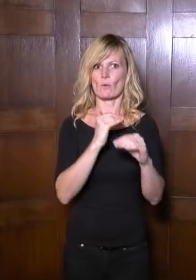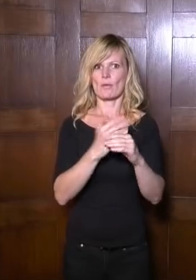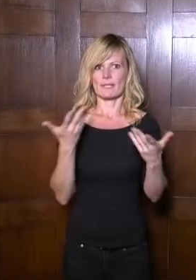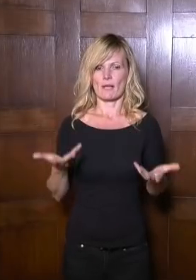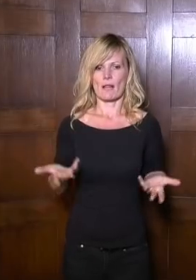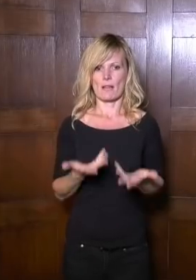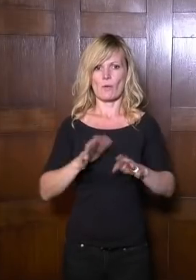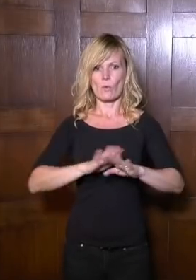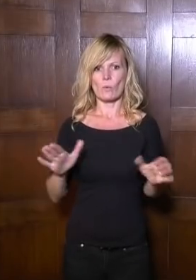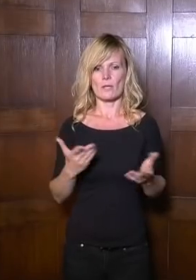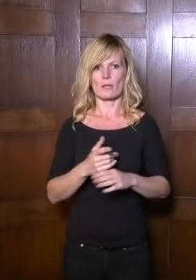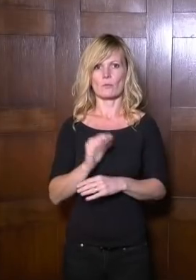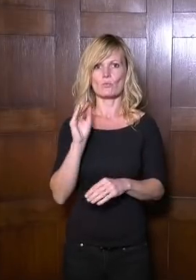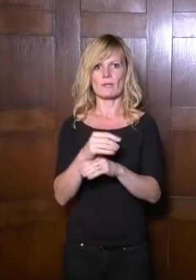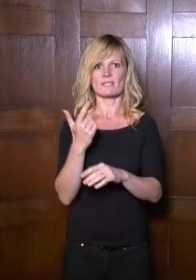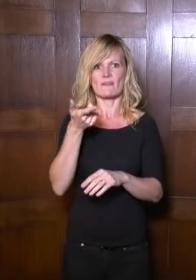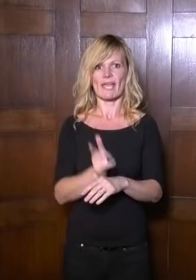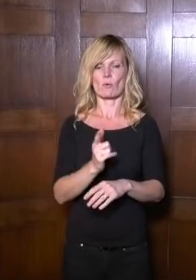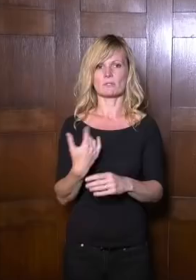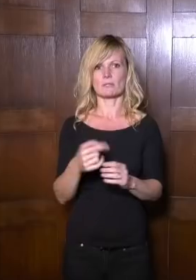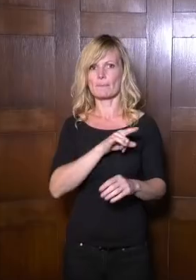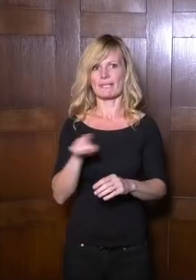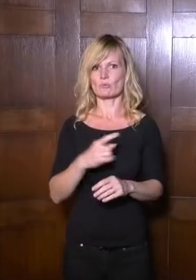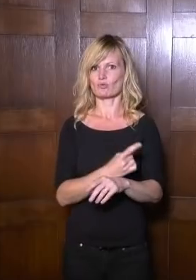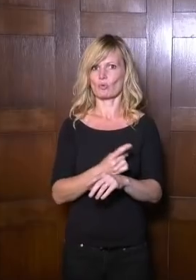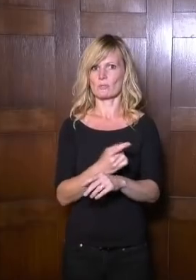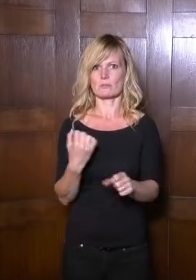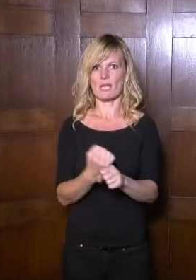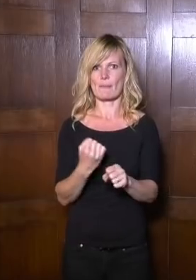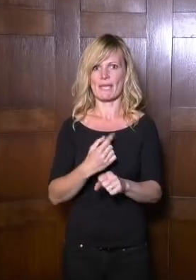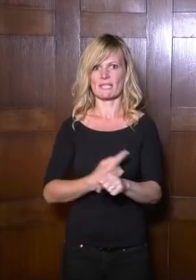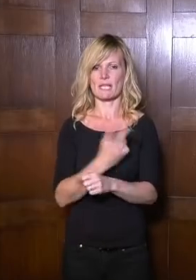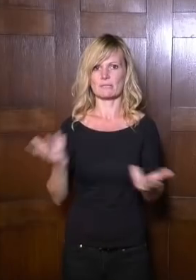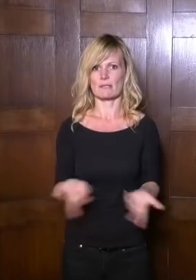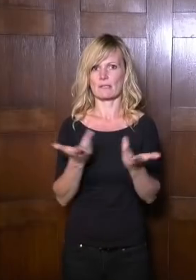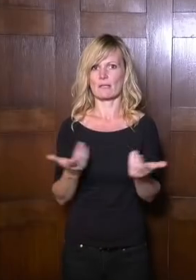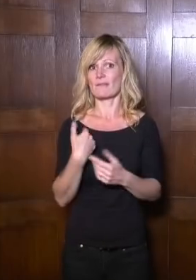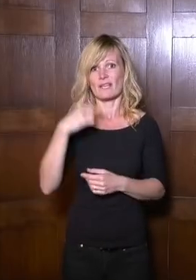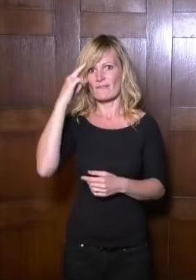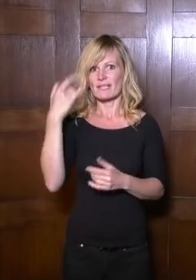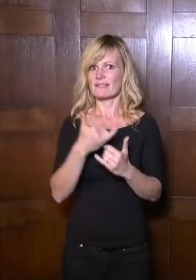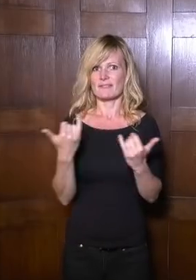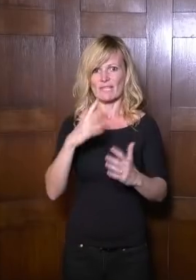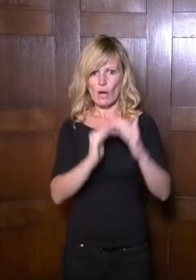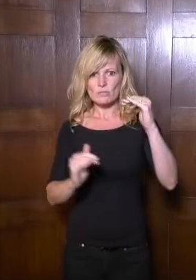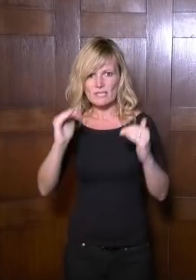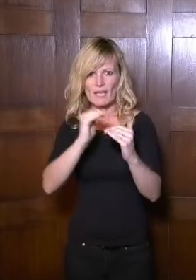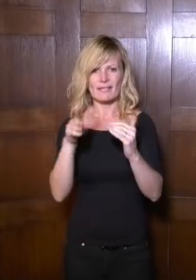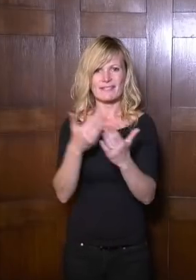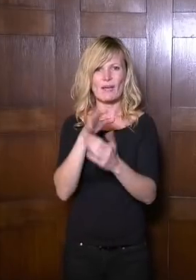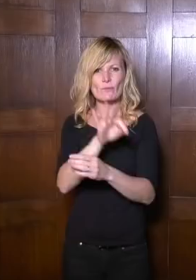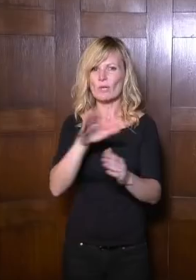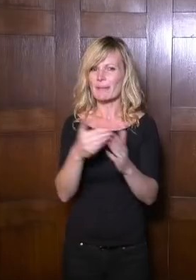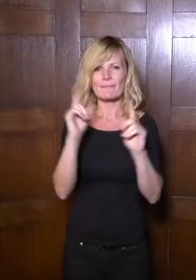Arbeitszeit von über 200 Stunden und wir jetzt noch gar nicht wissen, in welchen rechtlichen Raum das fällt, weil dafür gibt es einfach keine Gesetze. Im